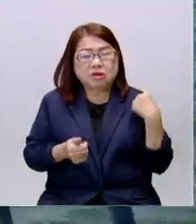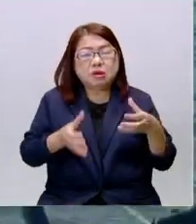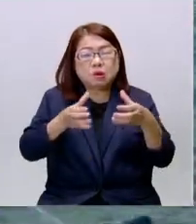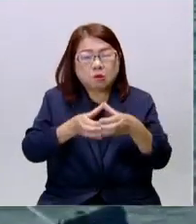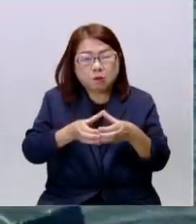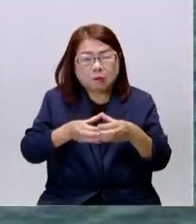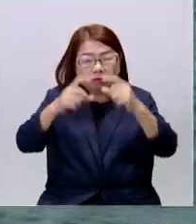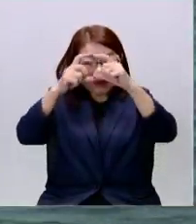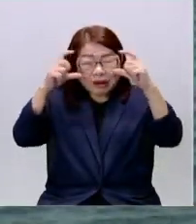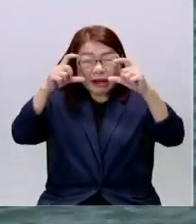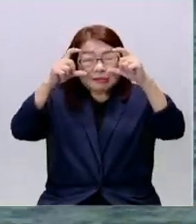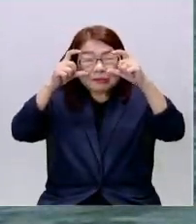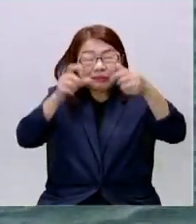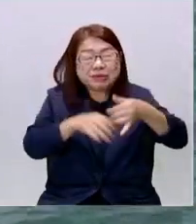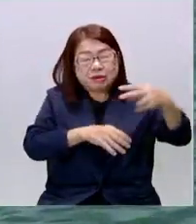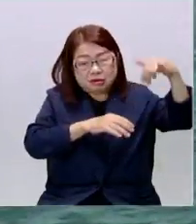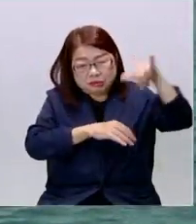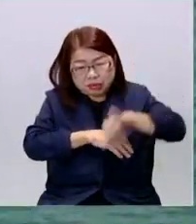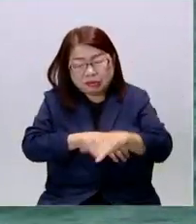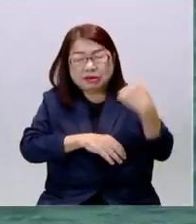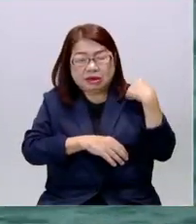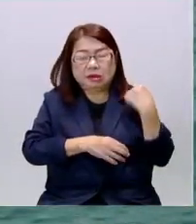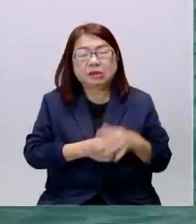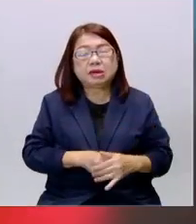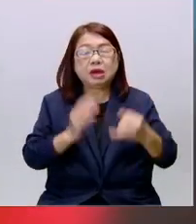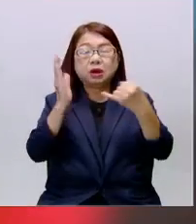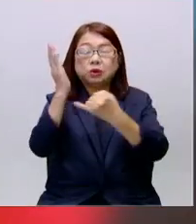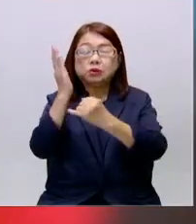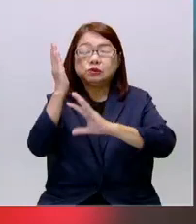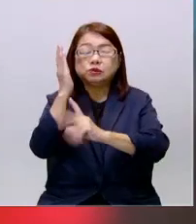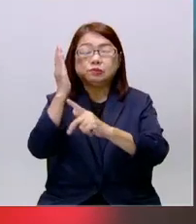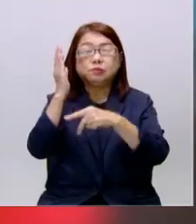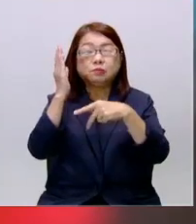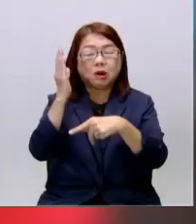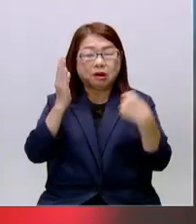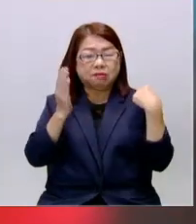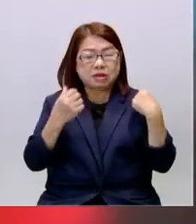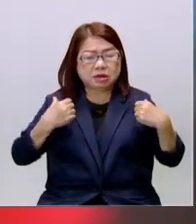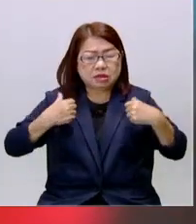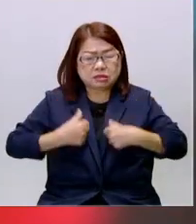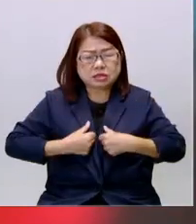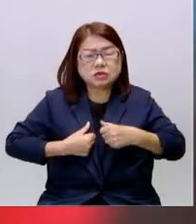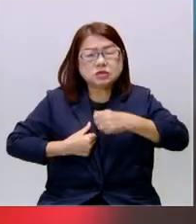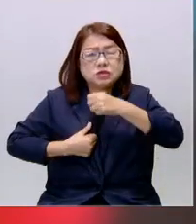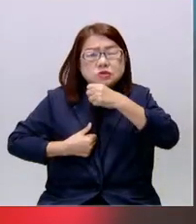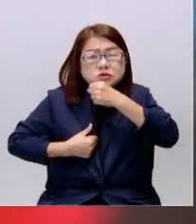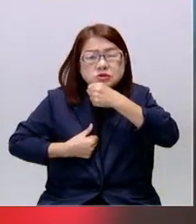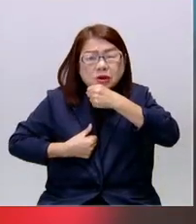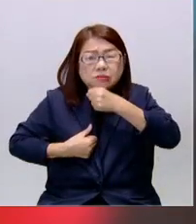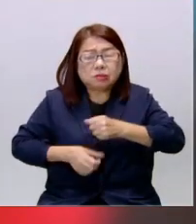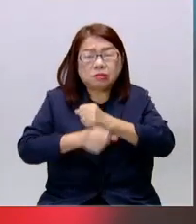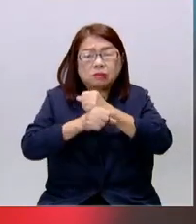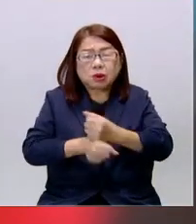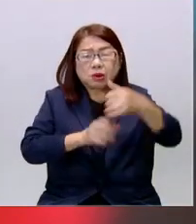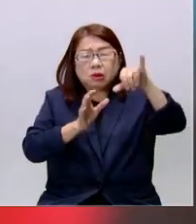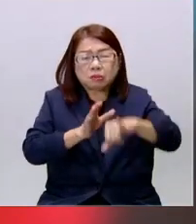งไปสำรวจได้ส่วนการเดินสำรวจได้รับข้อมูลจากจังหวัดชุมพรว่าพบเสื้อชูชีพแล้วบริเวณเกาะพิทักษ์เพิ่มเติมอย่างไรก็ตามในขณะ